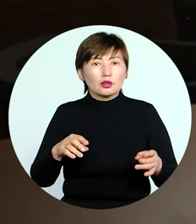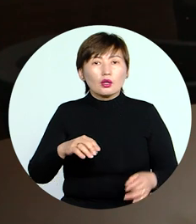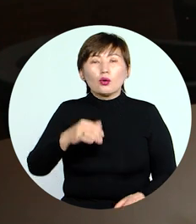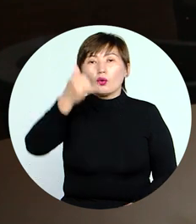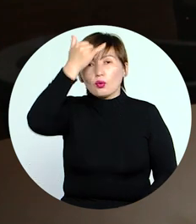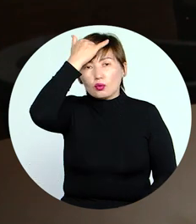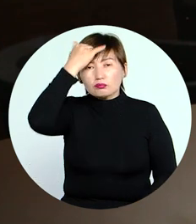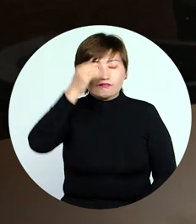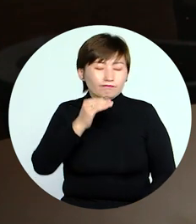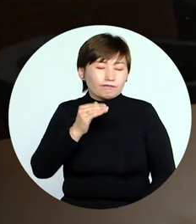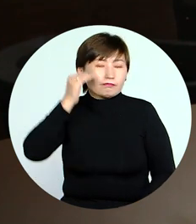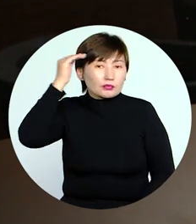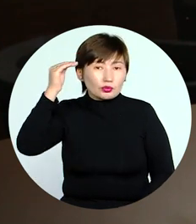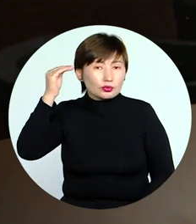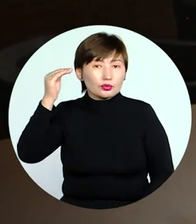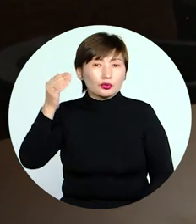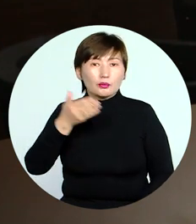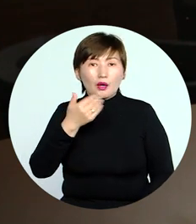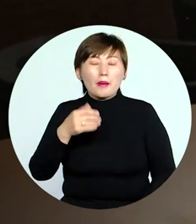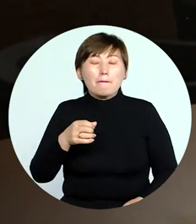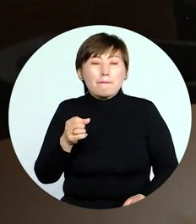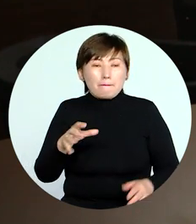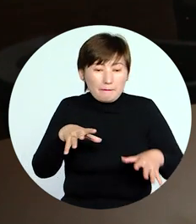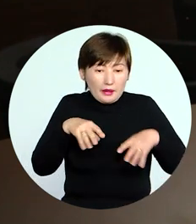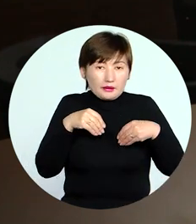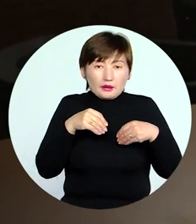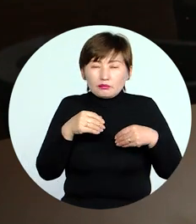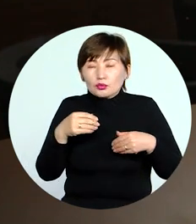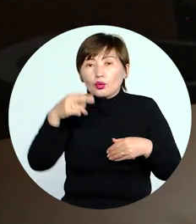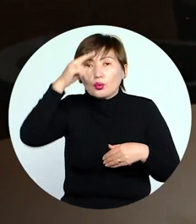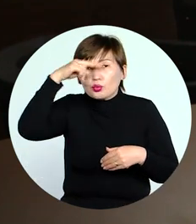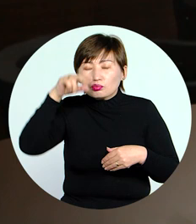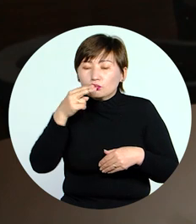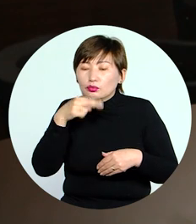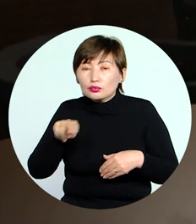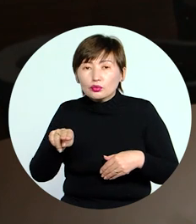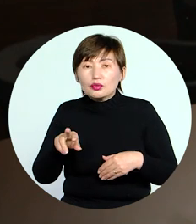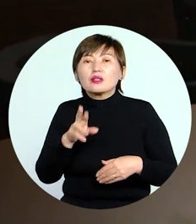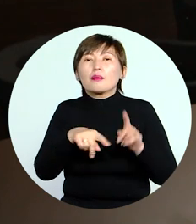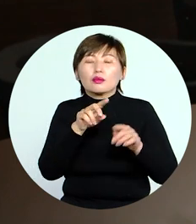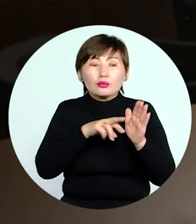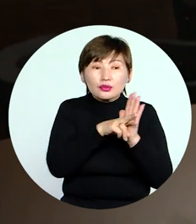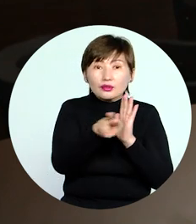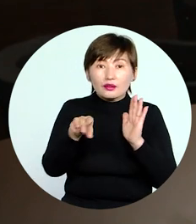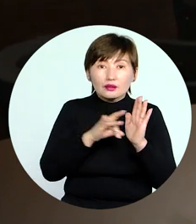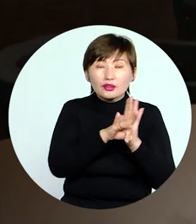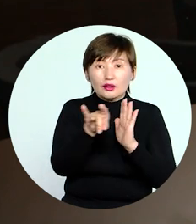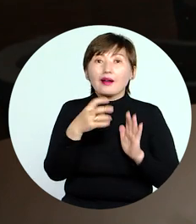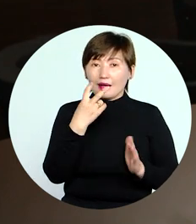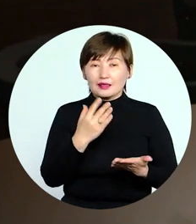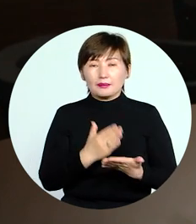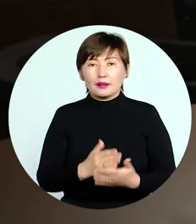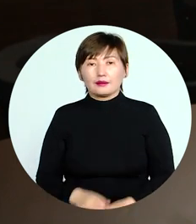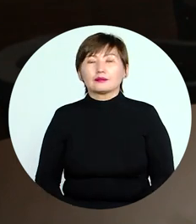нь ахтар өндөр хөгжөөгөө байгаа ч гэсэн мэдрэмж өндөртэй байгаа энэ хүүхдэд яаж нөлөөлсөн бол саяны дуугар бол харагдчихэ. Гэтэл